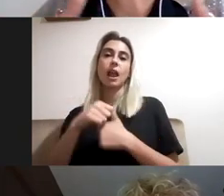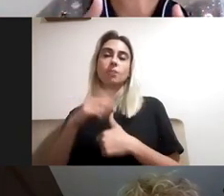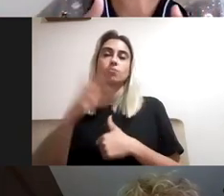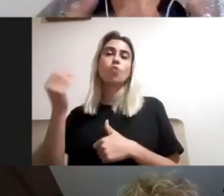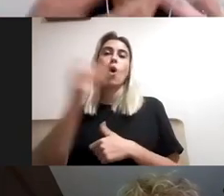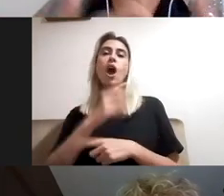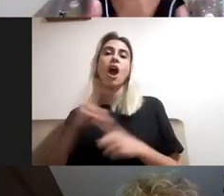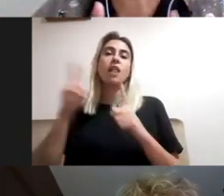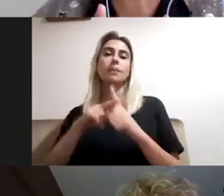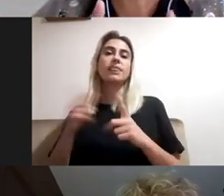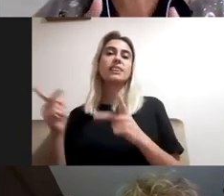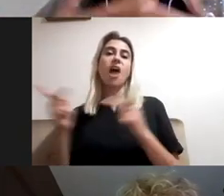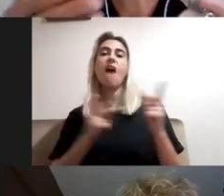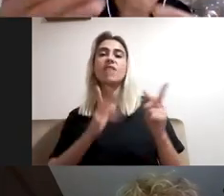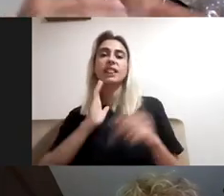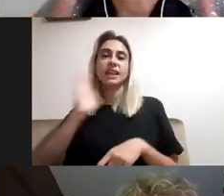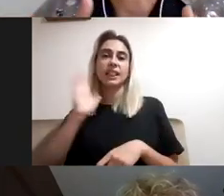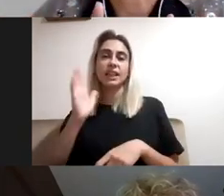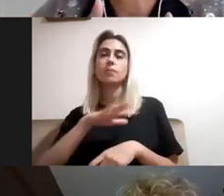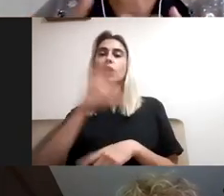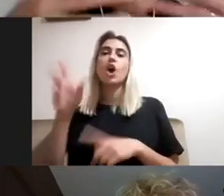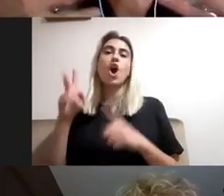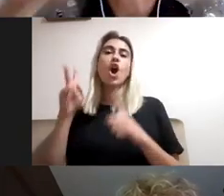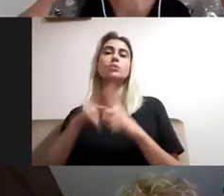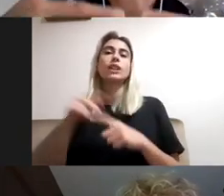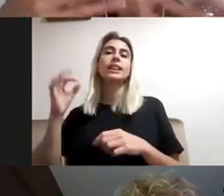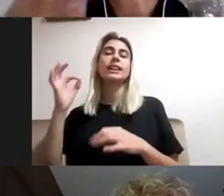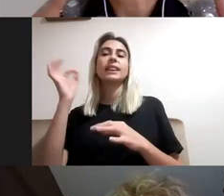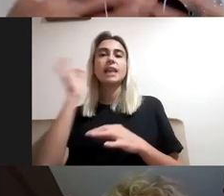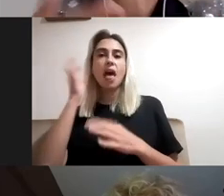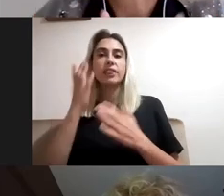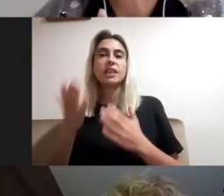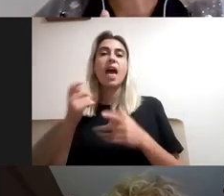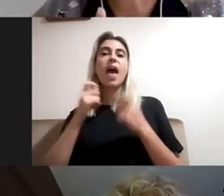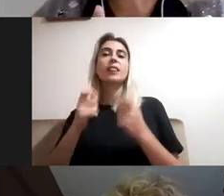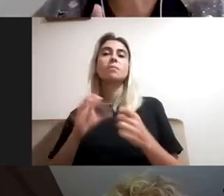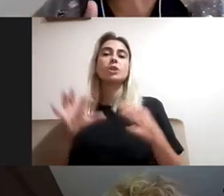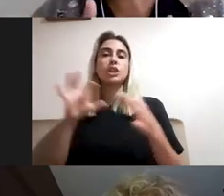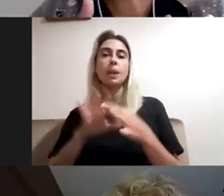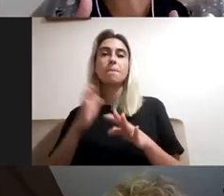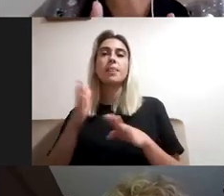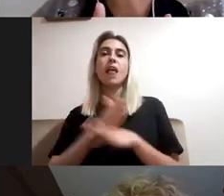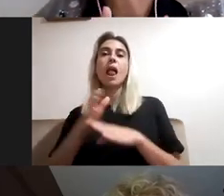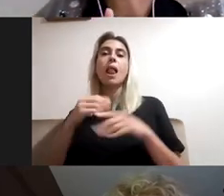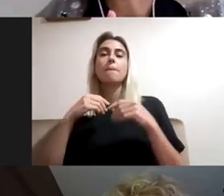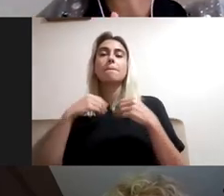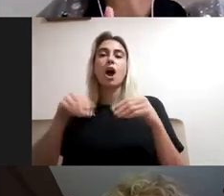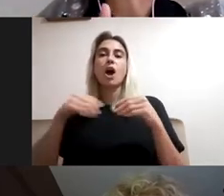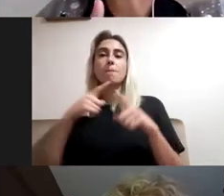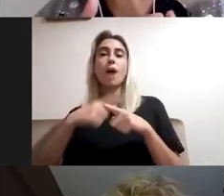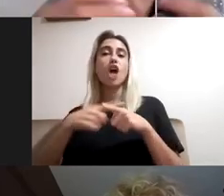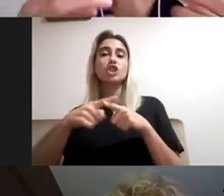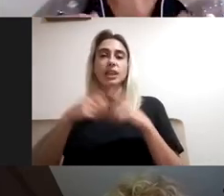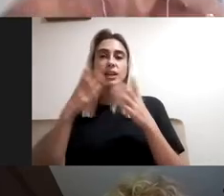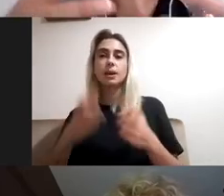katılımcıya davetler gitti. Birçok katılımcı dinlendi. Birçok eğitim içeriğiyle materyaller paylaşıldı. Yine böyle şeyler